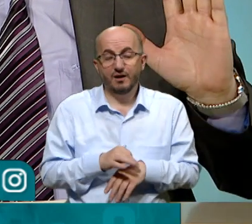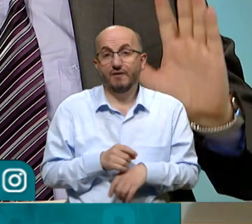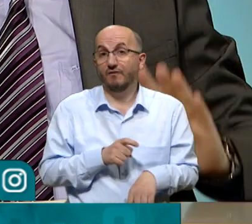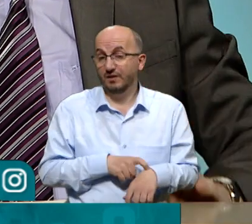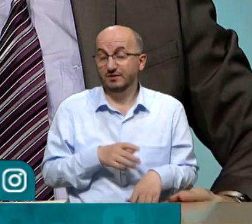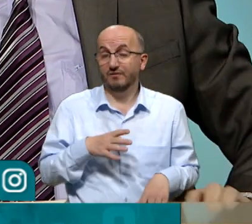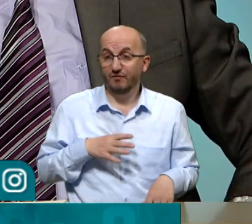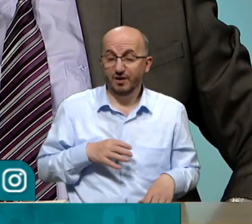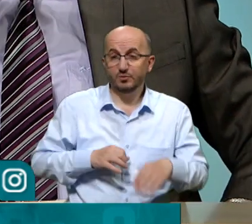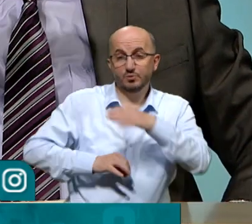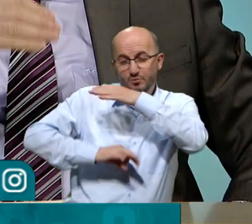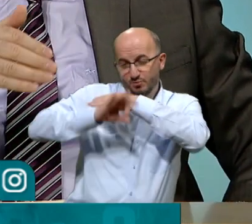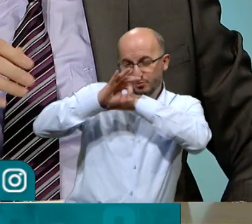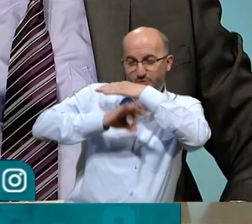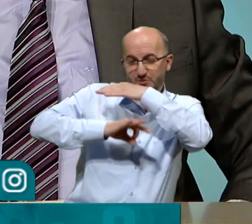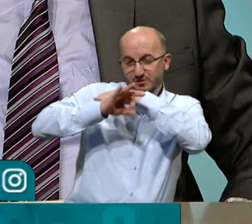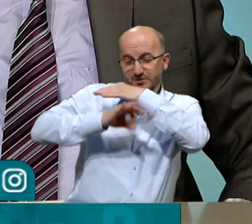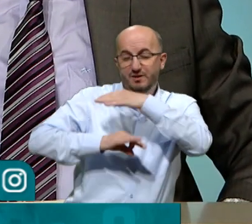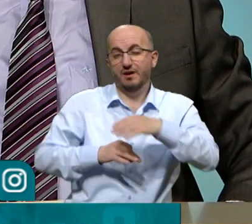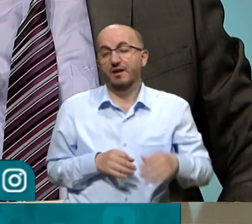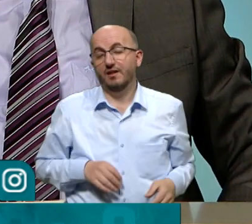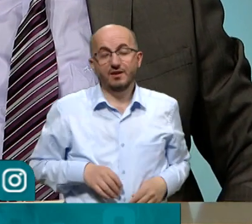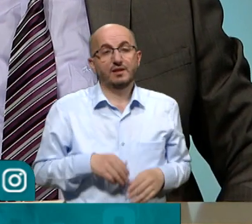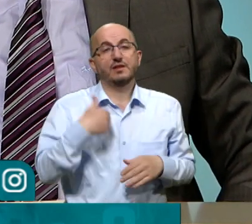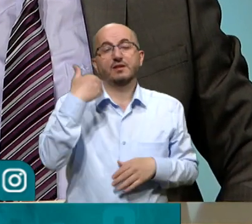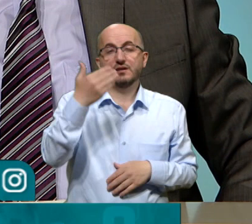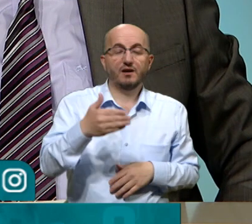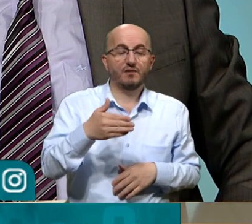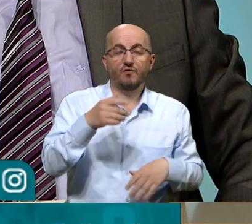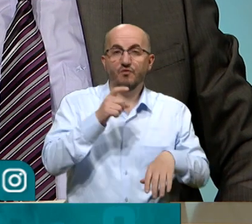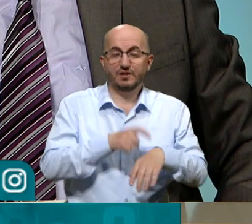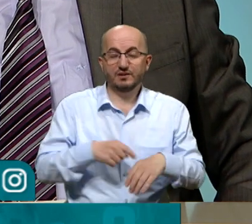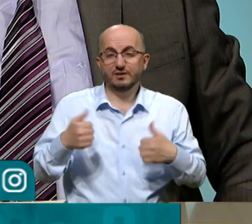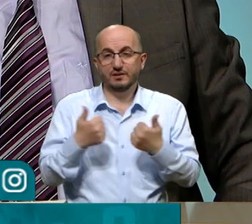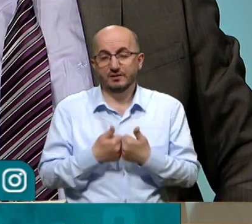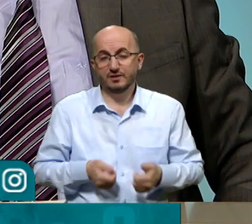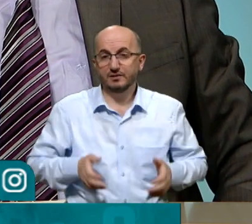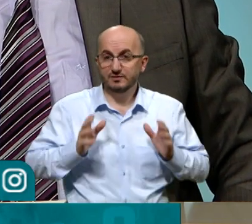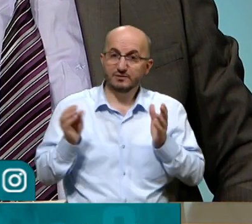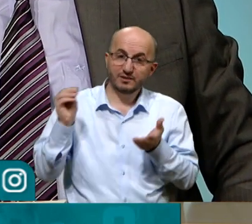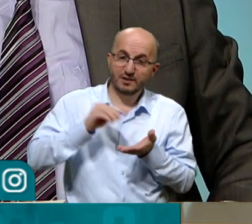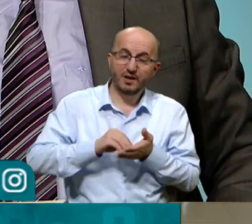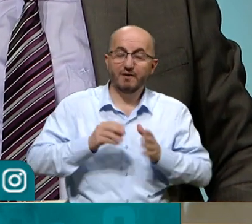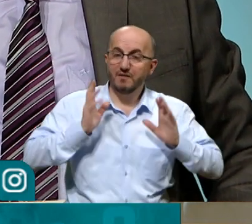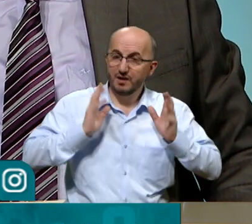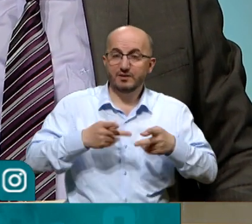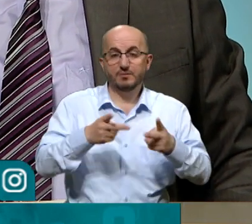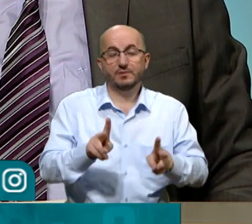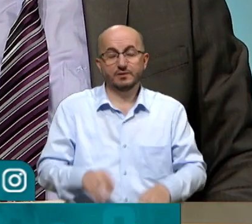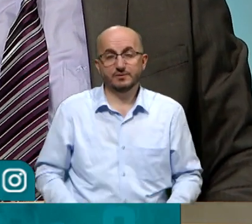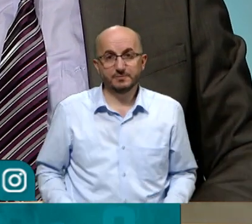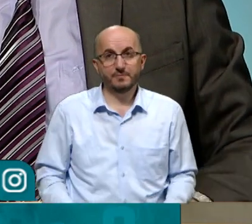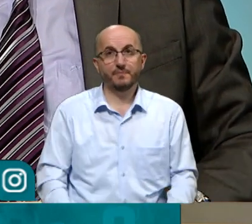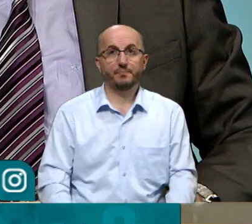vakit var Dolayısıyla Hem o vaktim hem de sahil vakitlerin kazası ilave edebilir bunlara Biz olacağım almaz